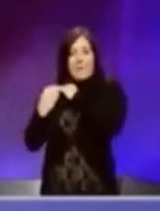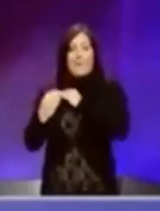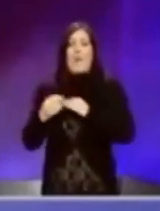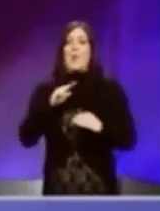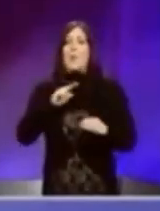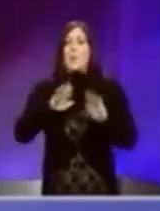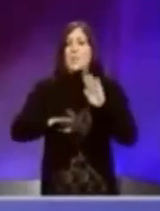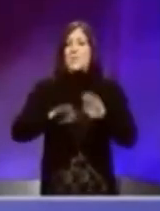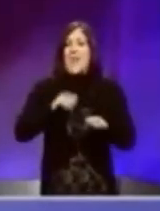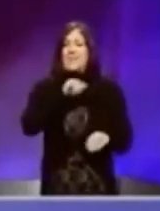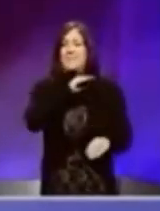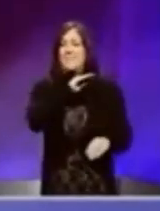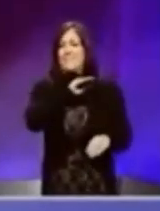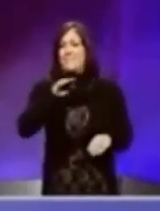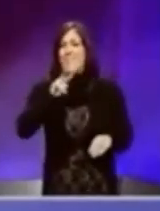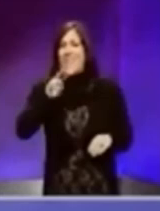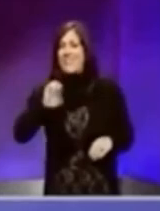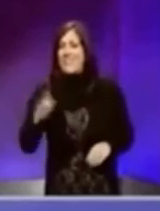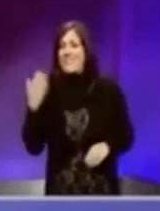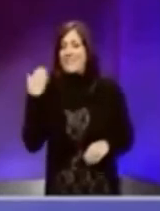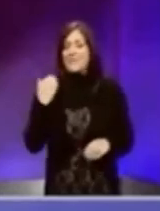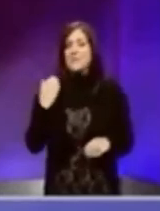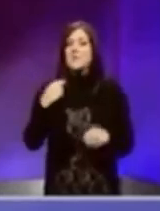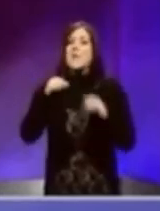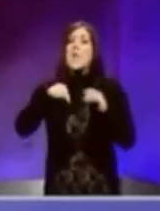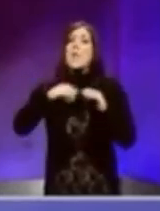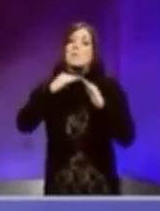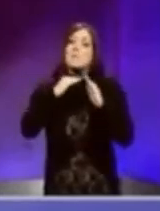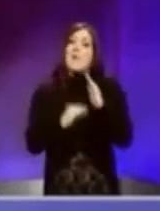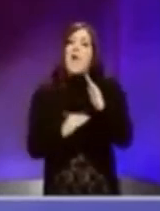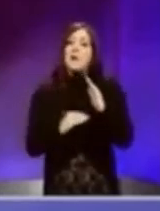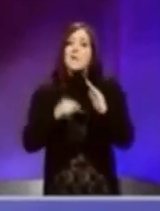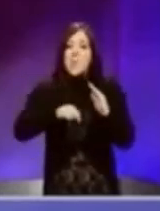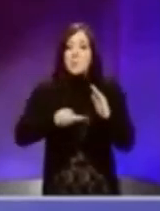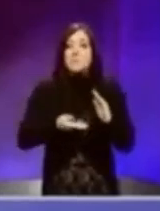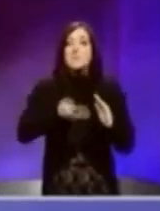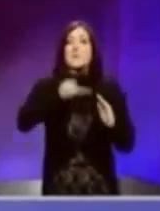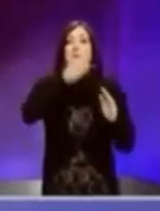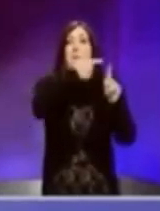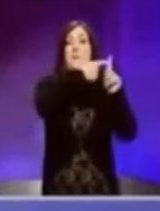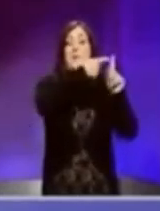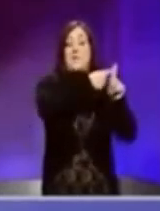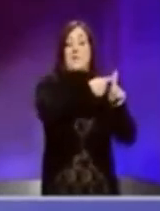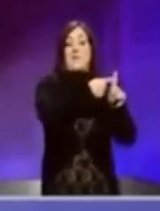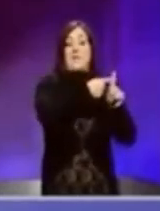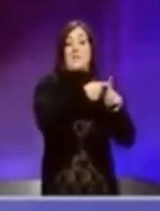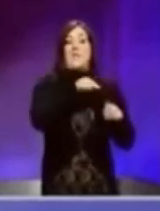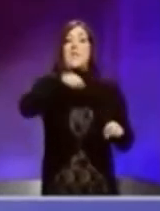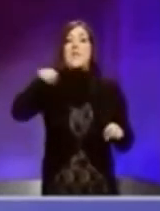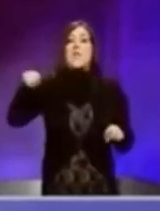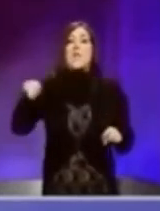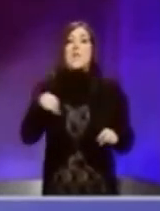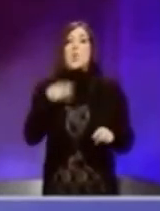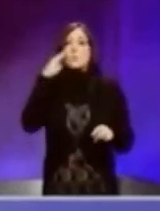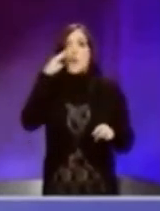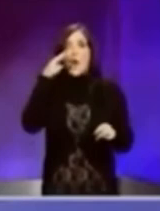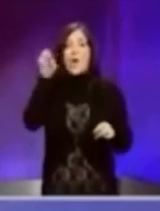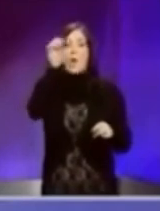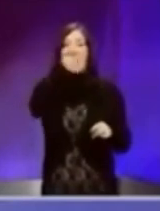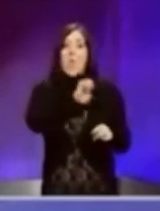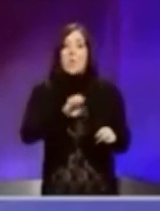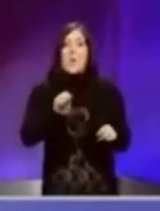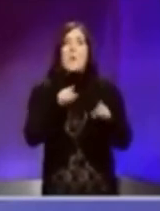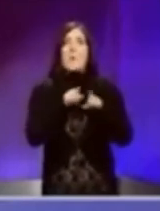kultant anke negattiv donnu naqas u li hawnmin illum il-ġurnata qegħdin inħarsu wkoll lejn l-Ewropa li hija l-futur tagħna. Dan